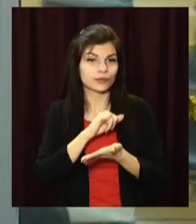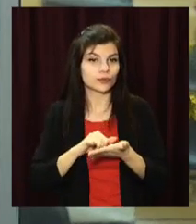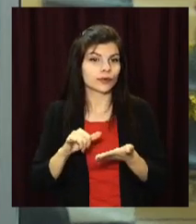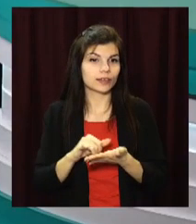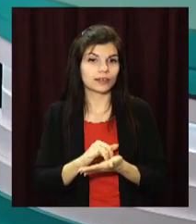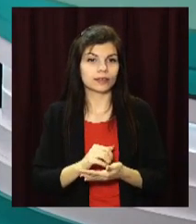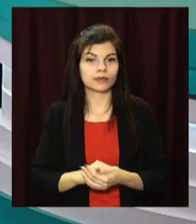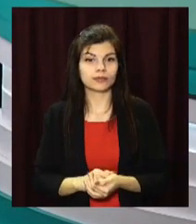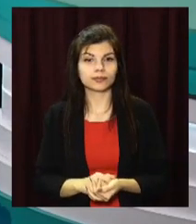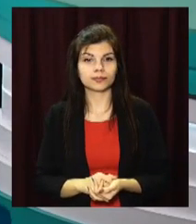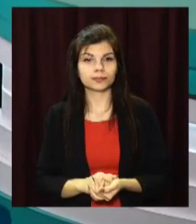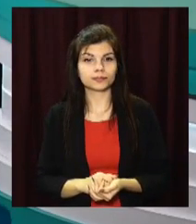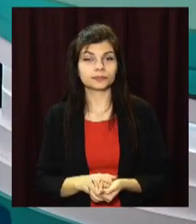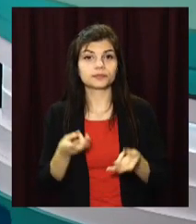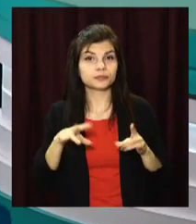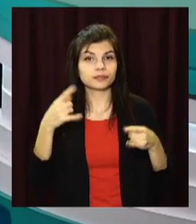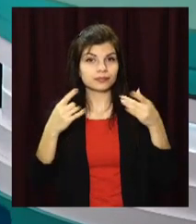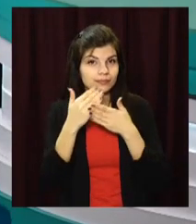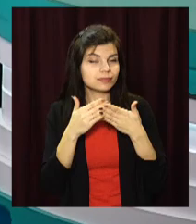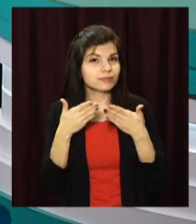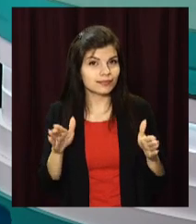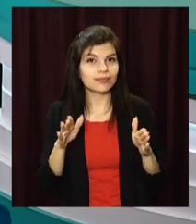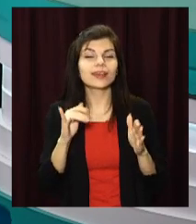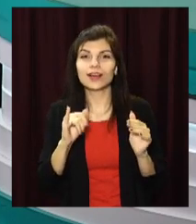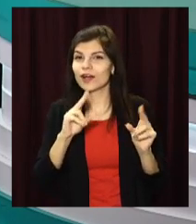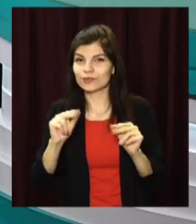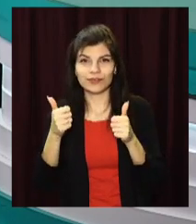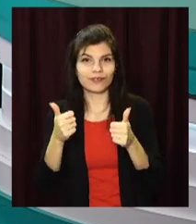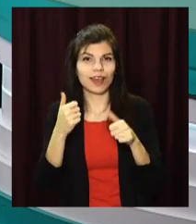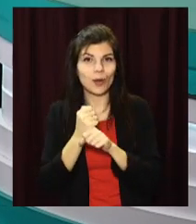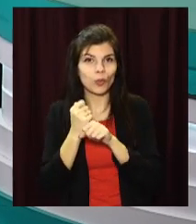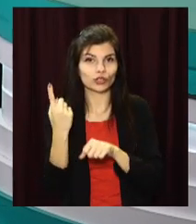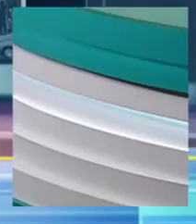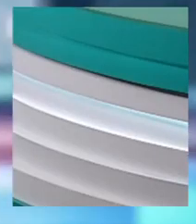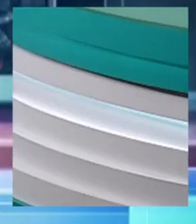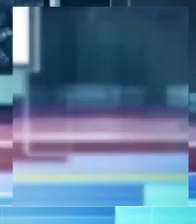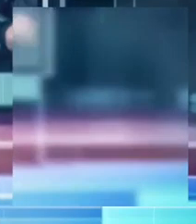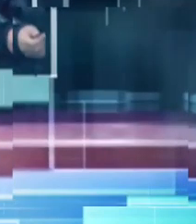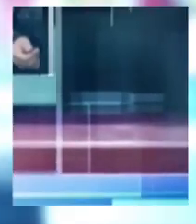YouTube-каналі. Залишайтеся з відкритим та продуктивного вам робочого тижня.